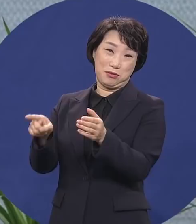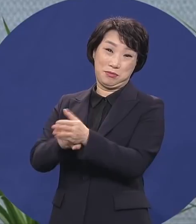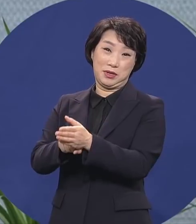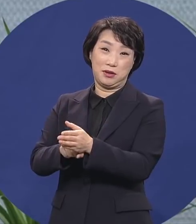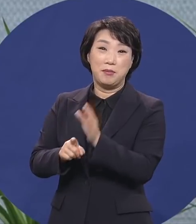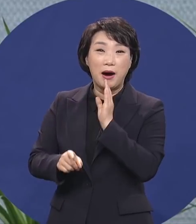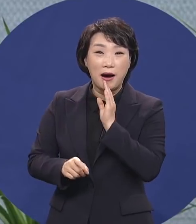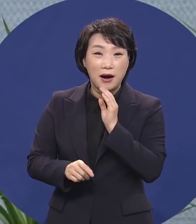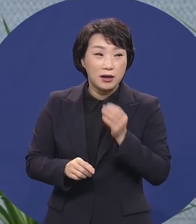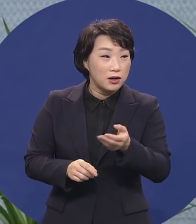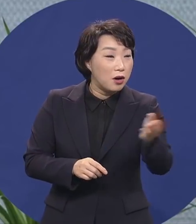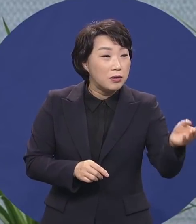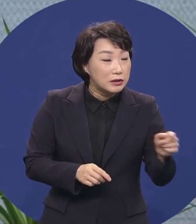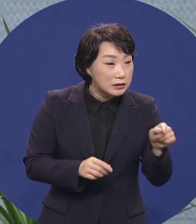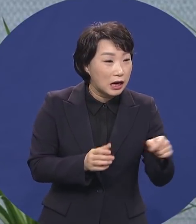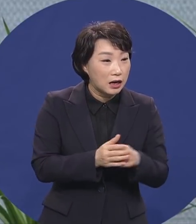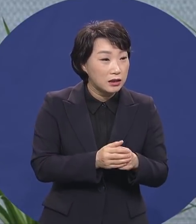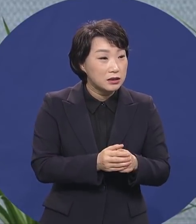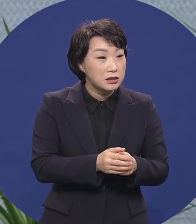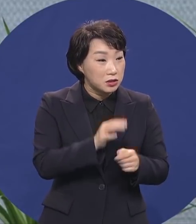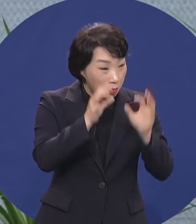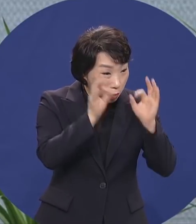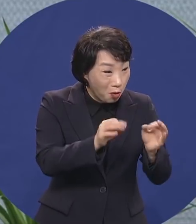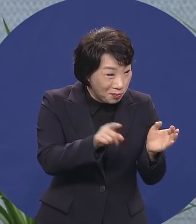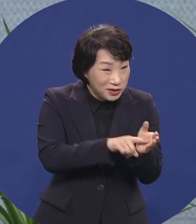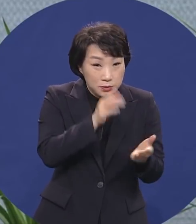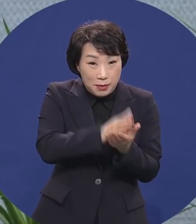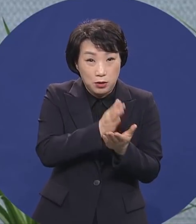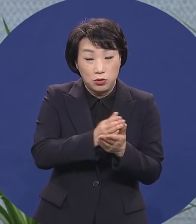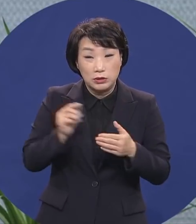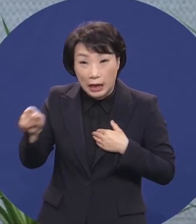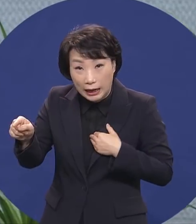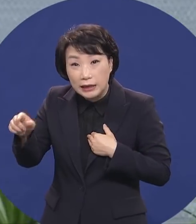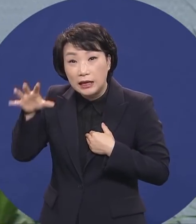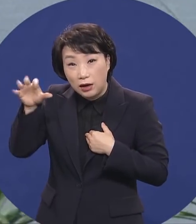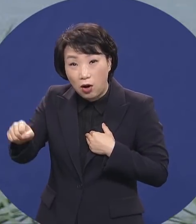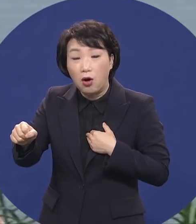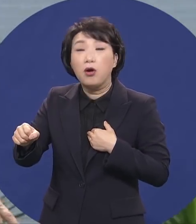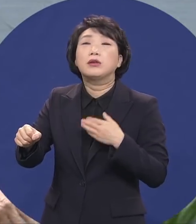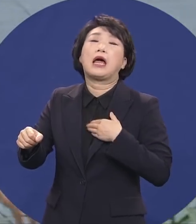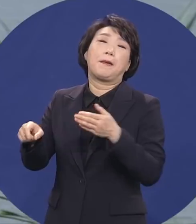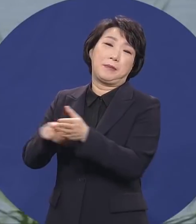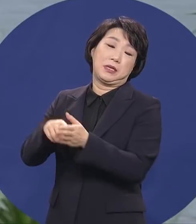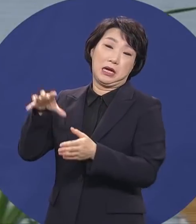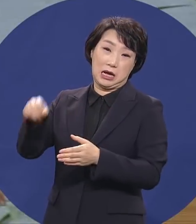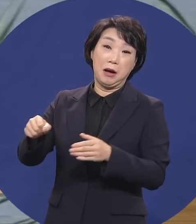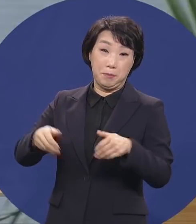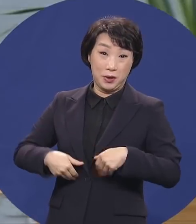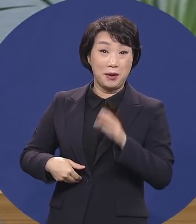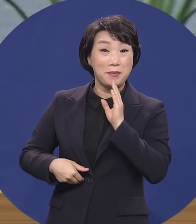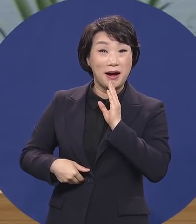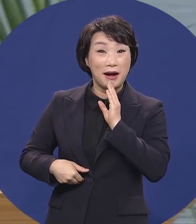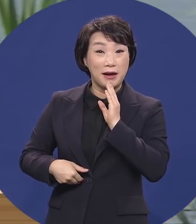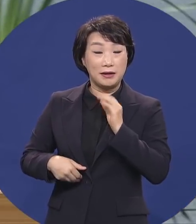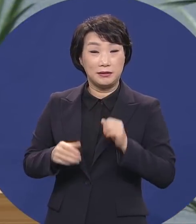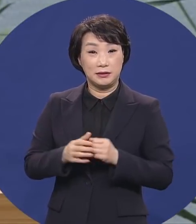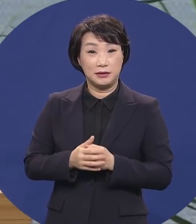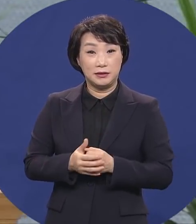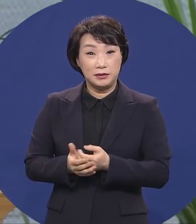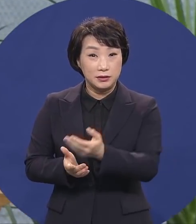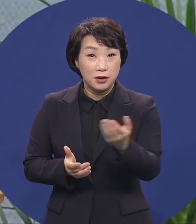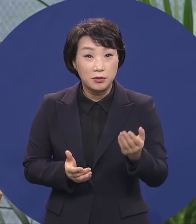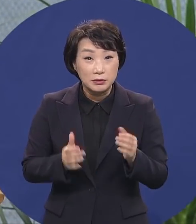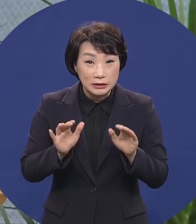것을 보고 믿지 말고 네가 될 줄 알고 네 믿음을 가져라 그 말이에요. 가져라 그 말입니다.